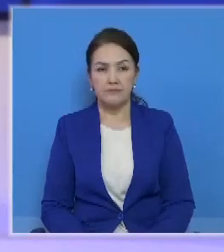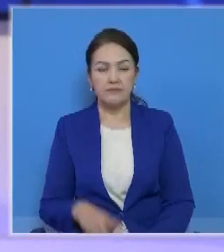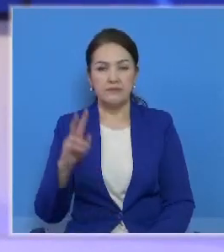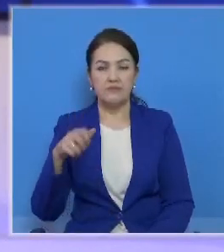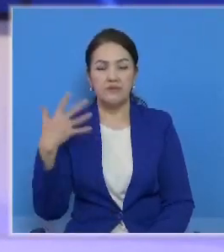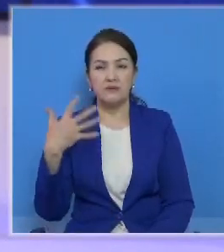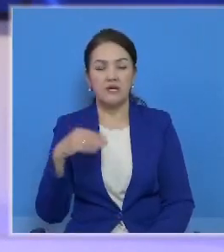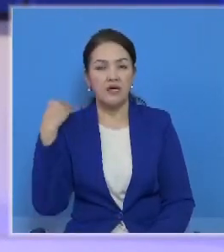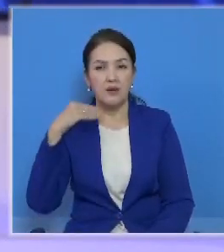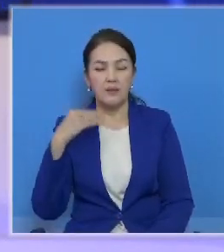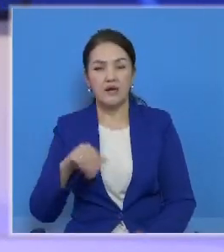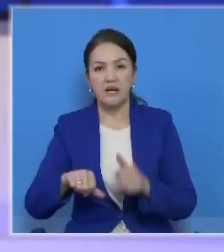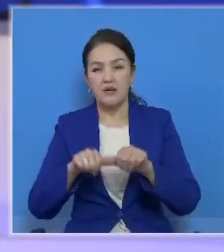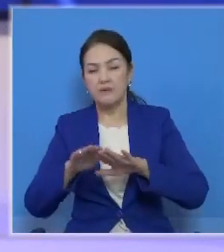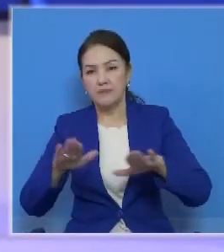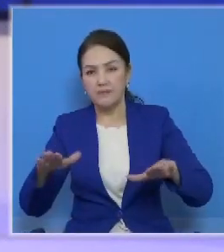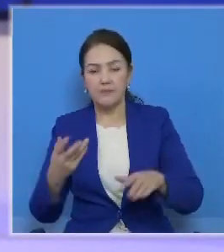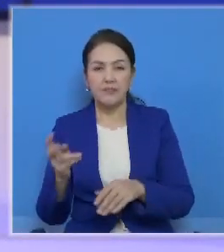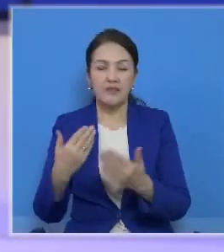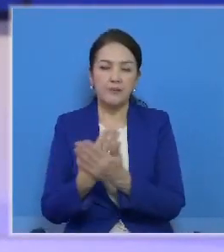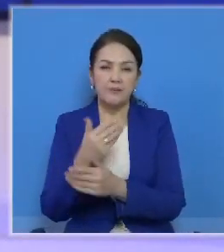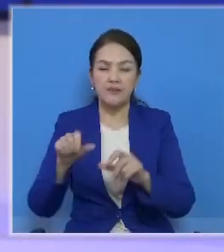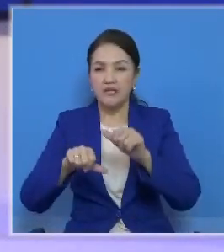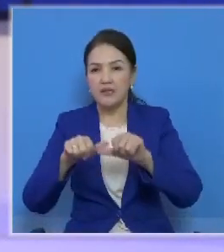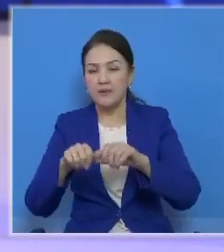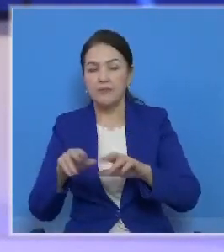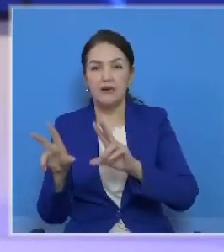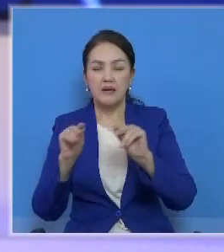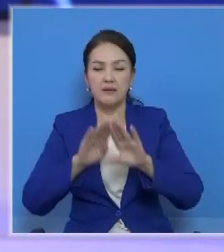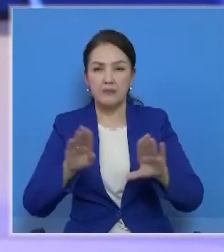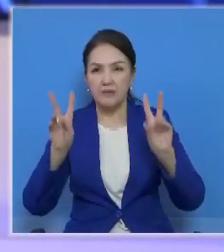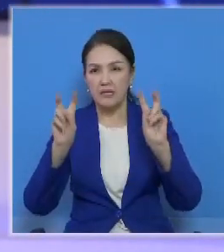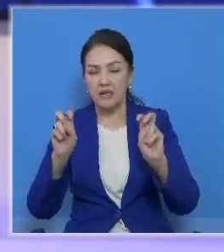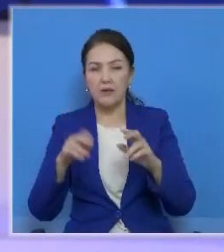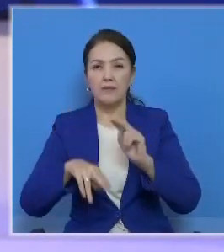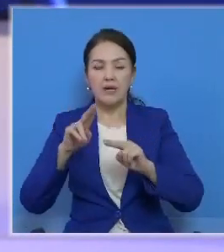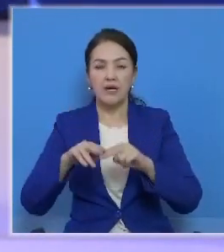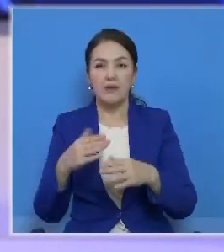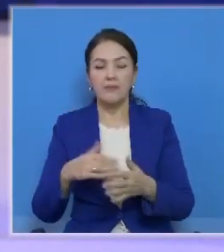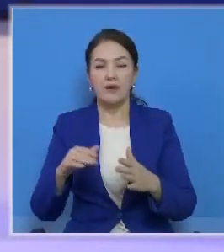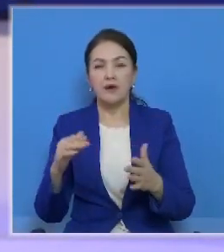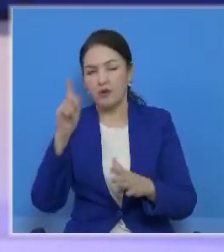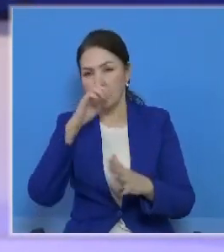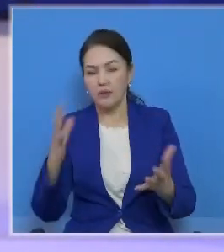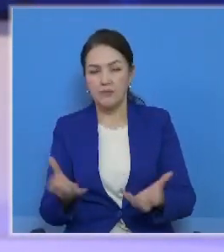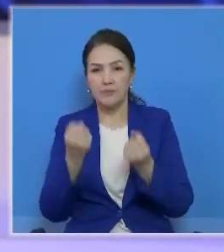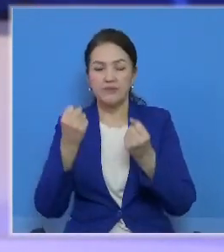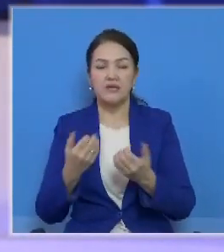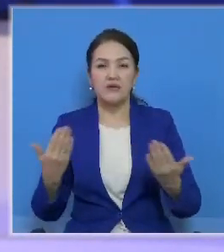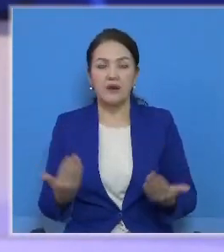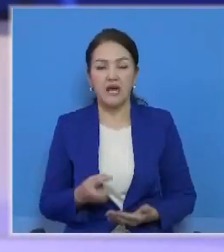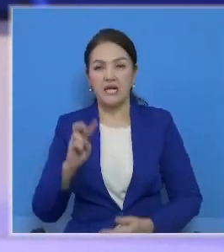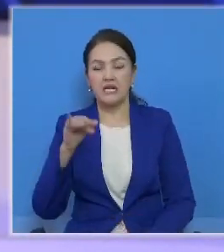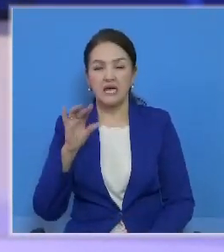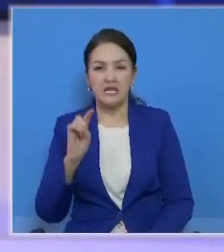250 актюбинских дошколят пойдут в новые детский сад бахыт-табала объект построенный при в господдержке находится в жилом